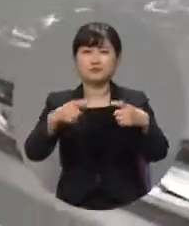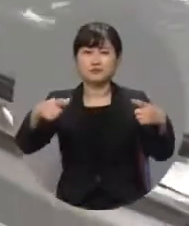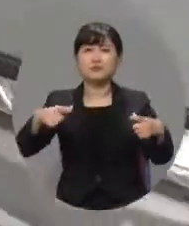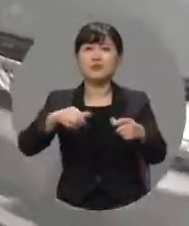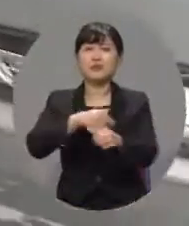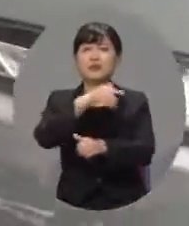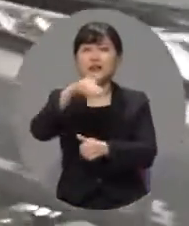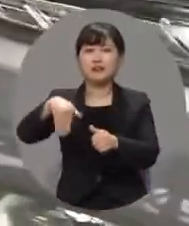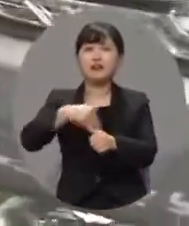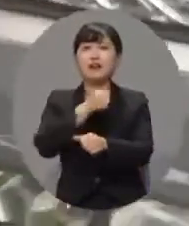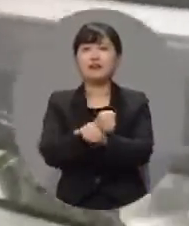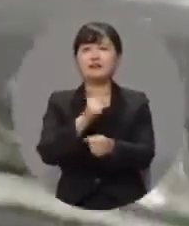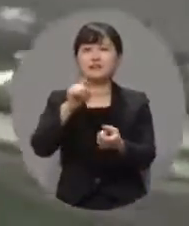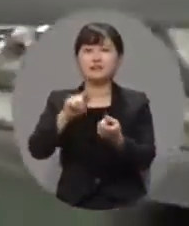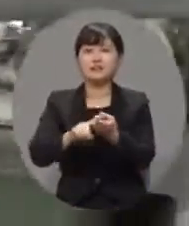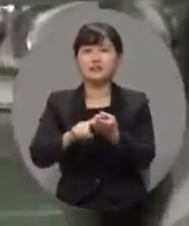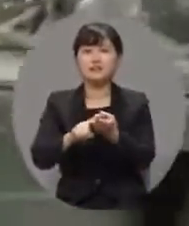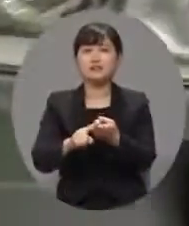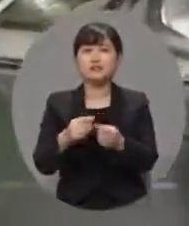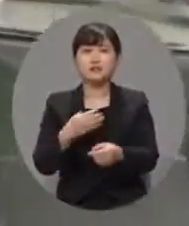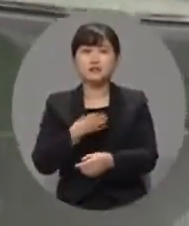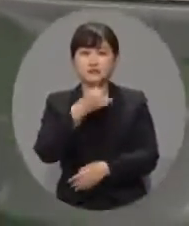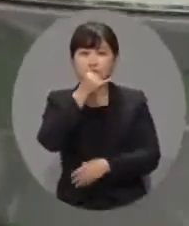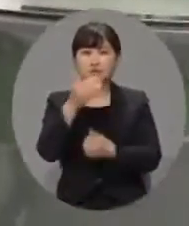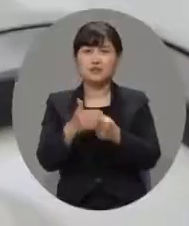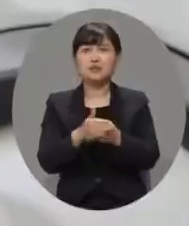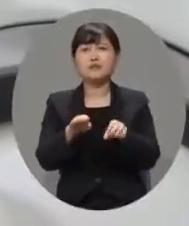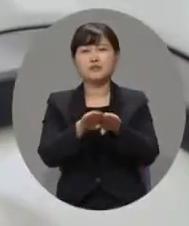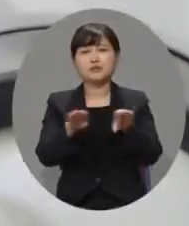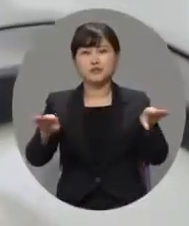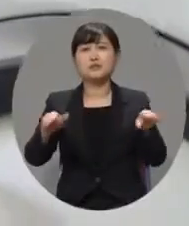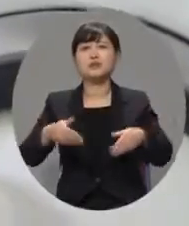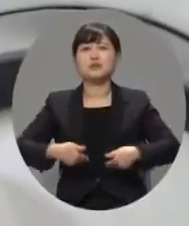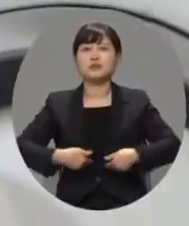제기되는 만큼 정책의 균형도 필요해 보입니다. MBC 뉴스 이경입니다.